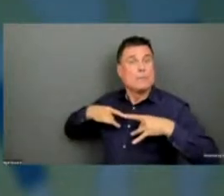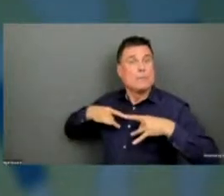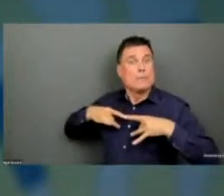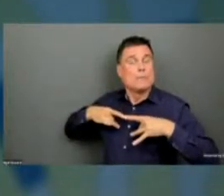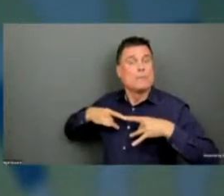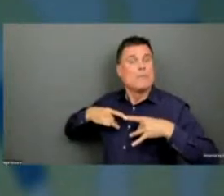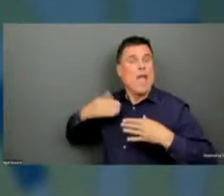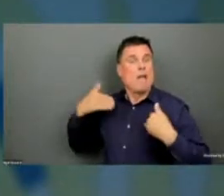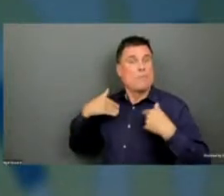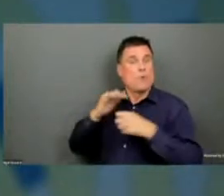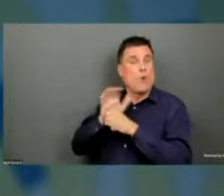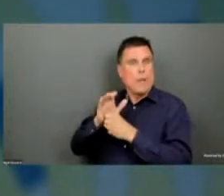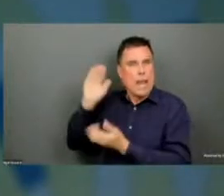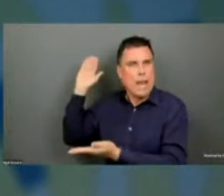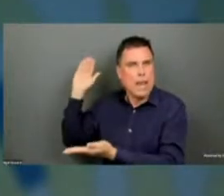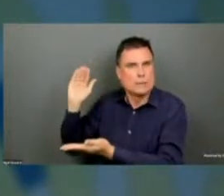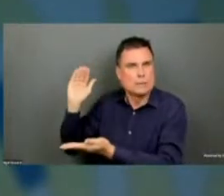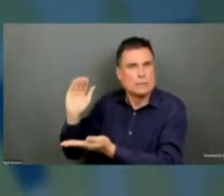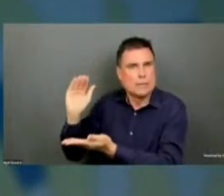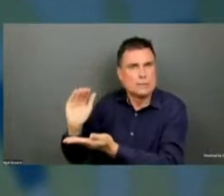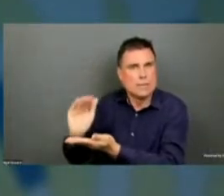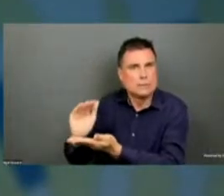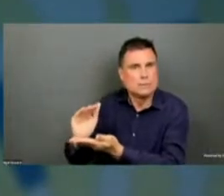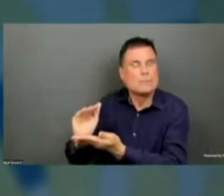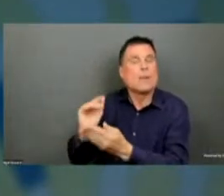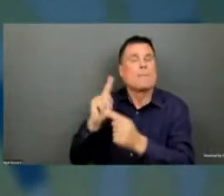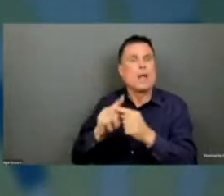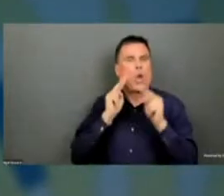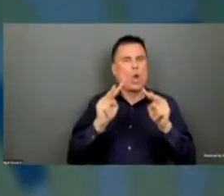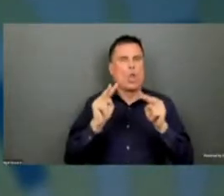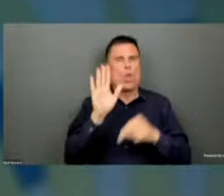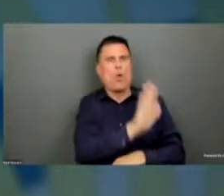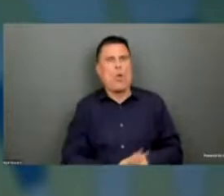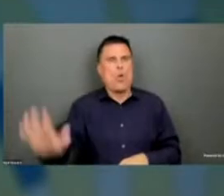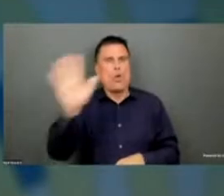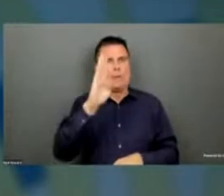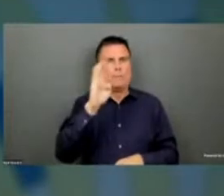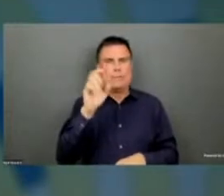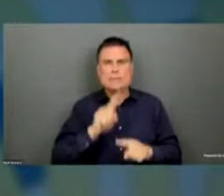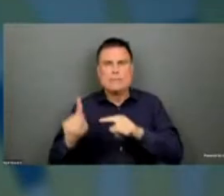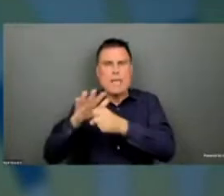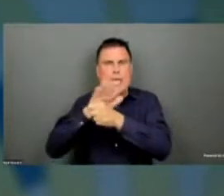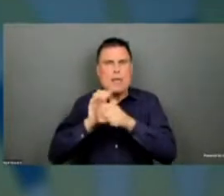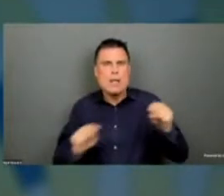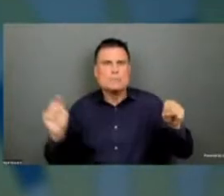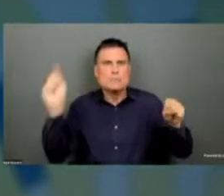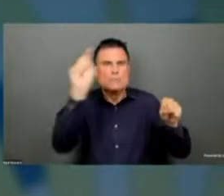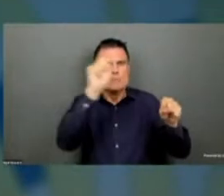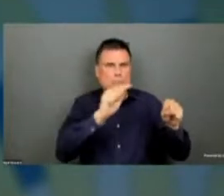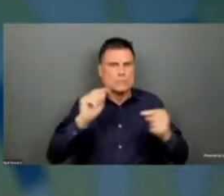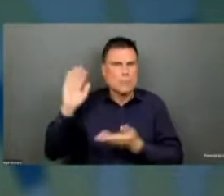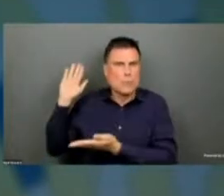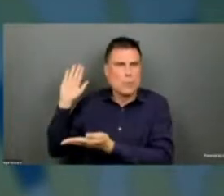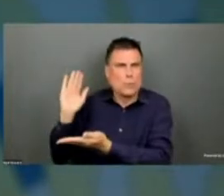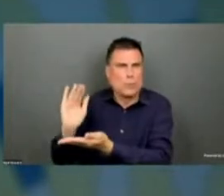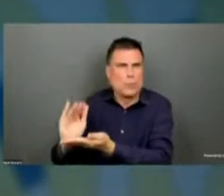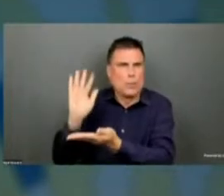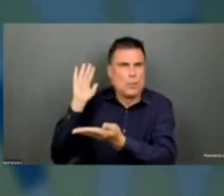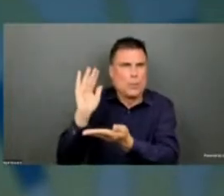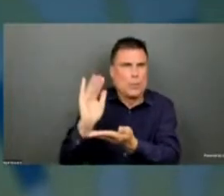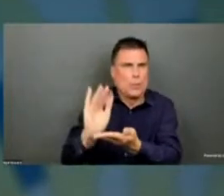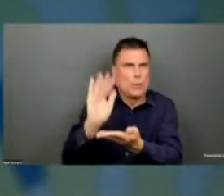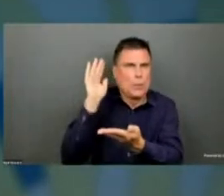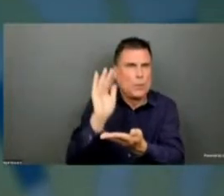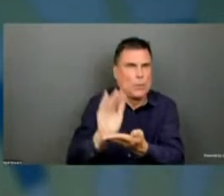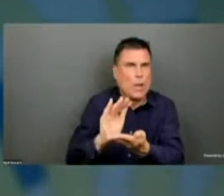6.5%，然后呢，北部是7.6%阳性率那个我看看都是3